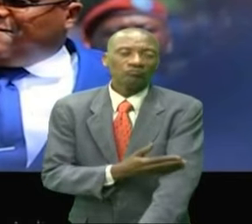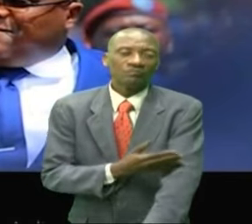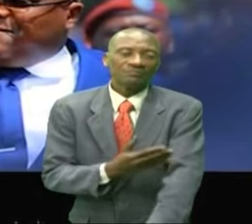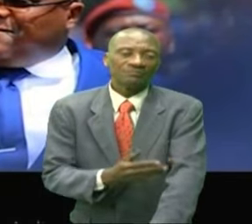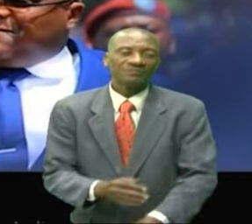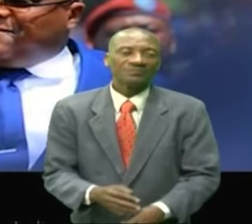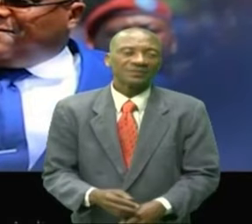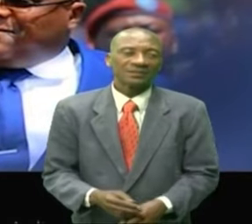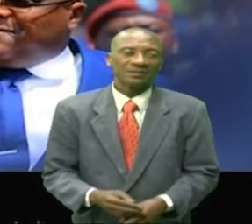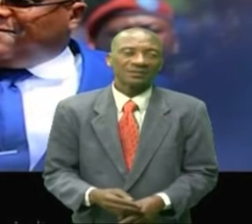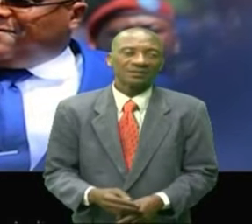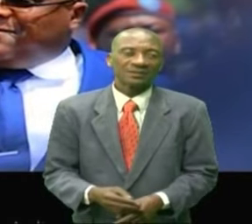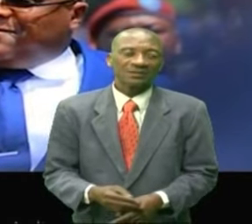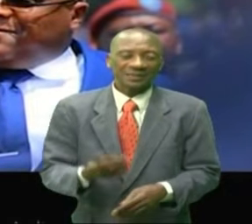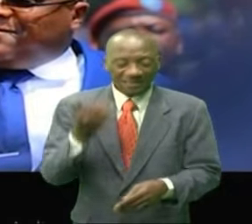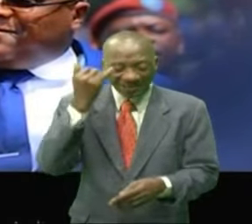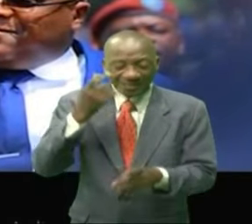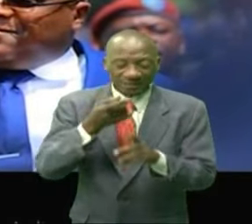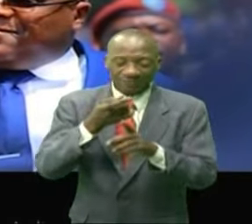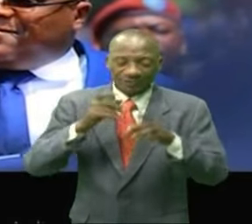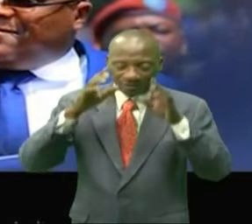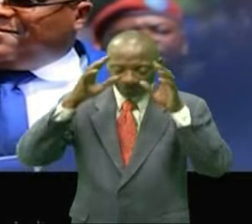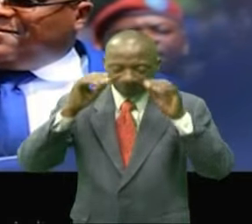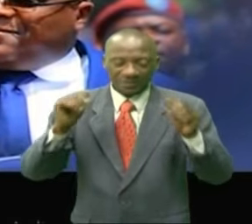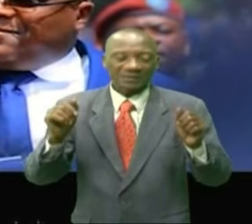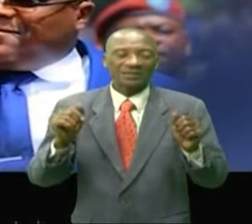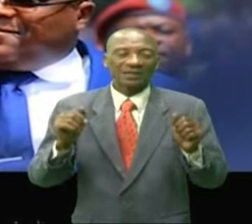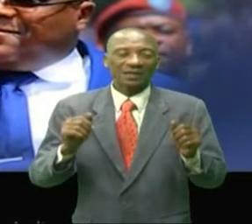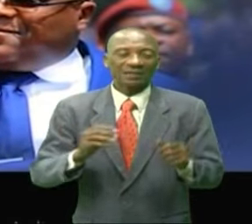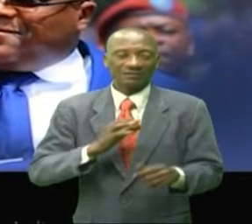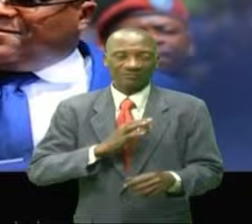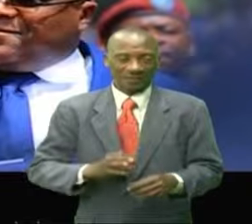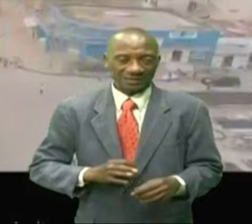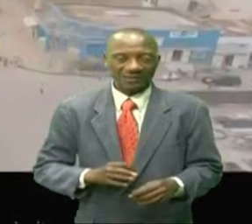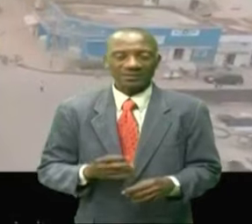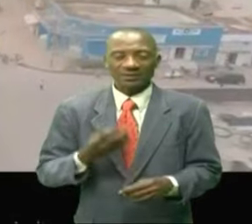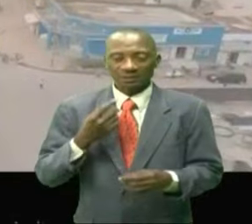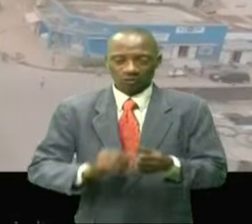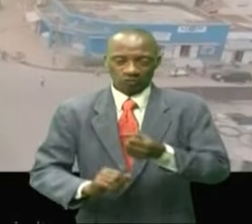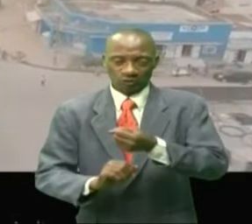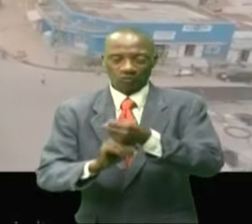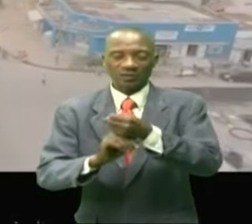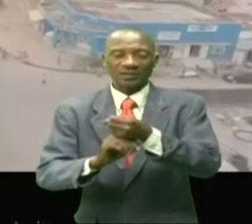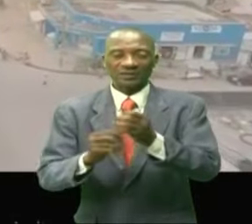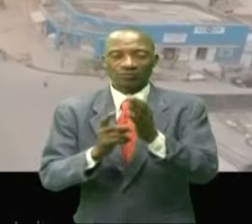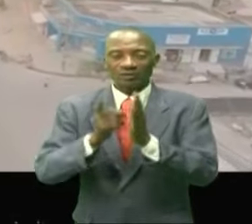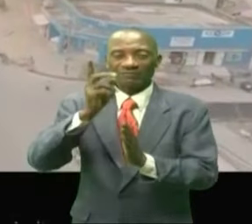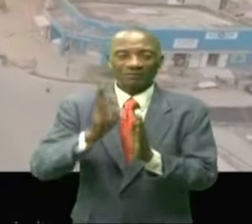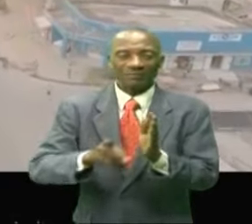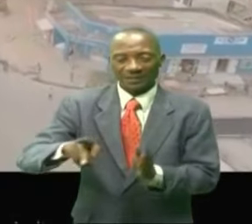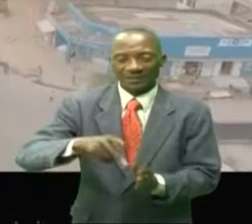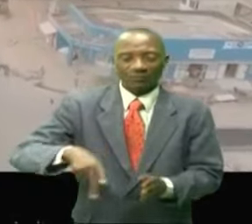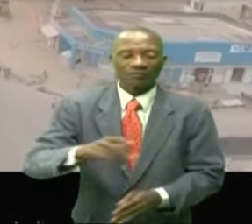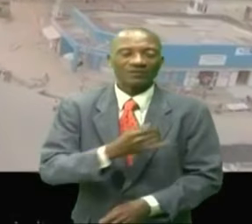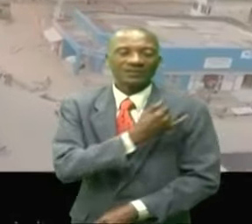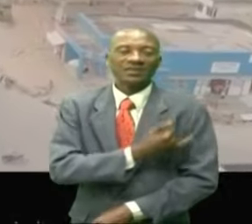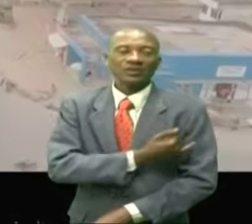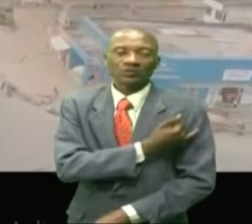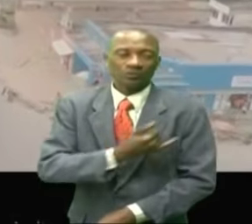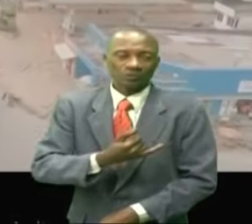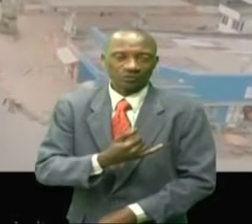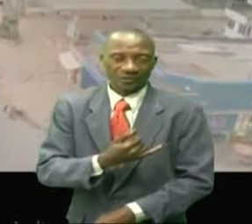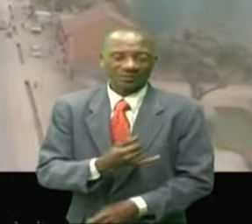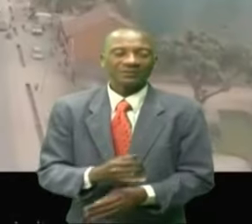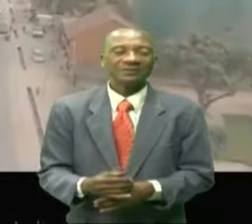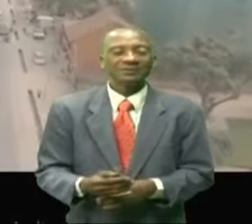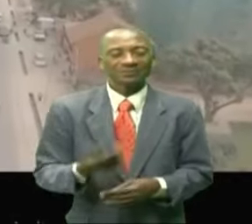chef de l'État, Félix-Antoine Tshisekedi-Chilombo, de désenclaver cette partie du pays pour assouvir les Ituriennes et Ituriens, aujourd'hui témoins